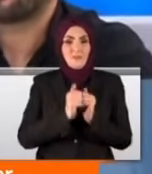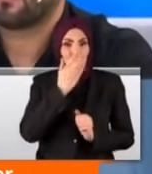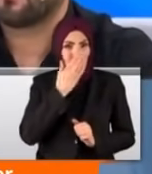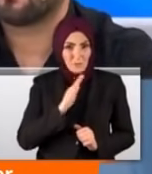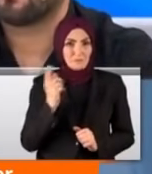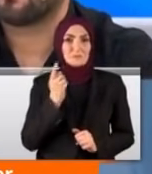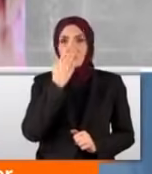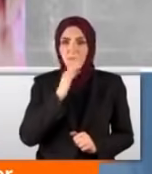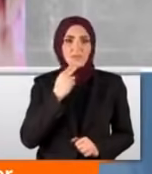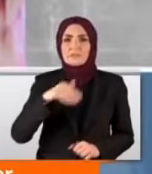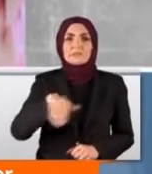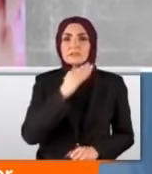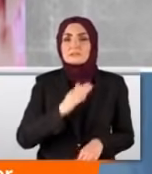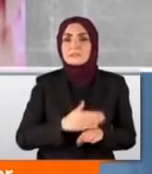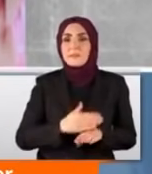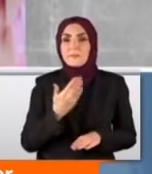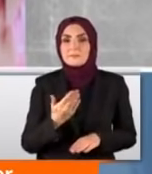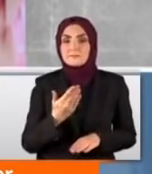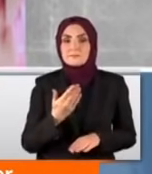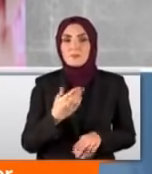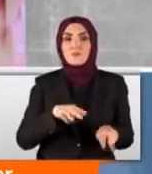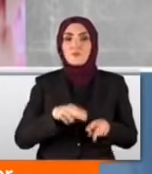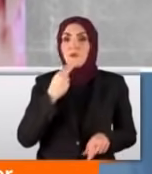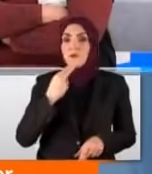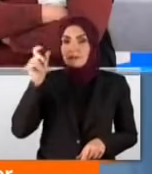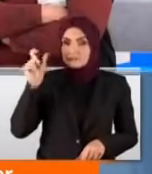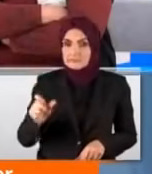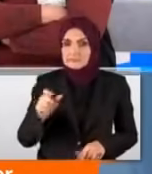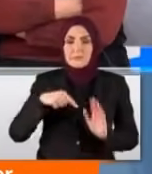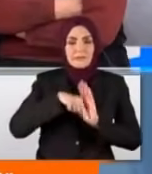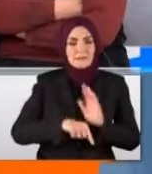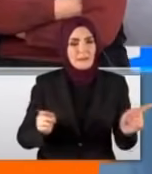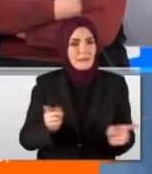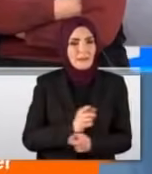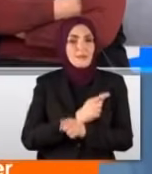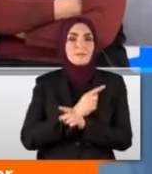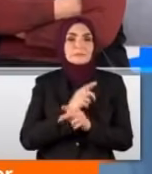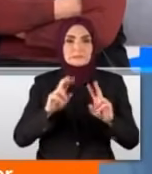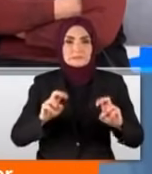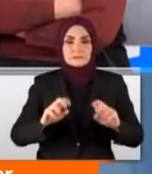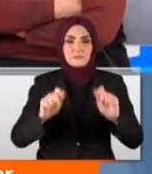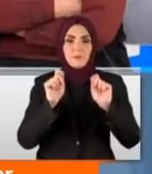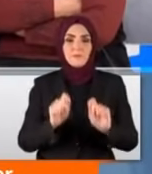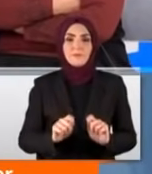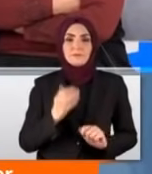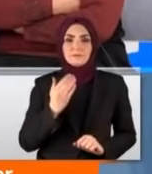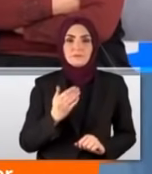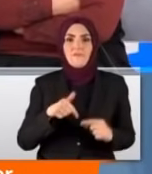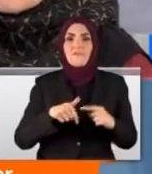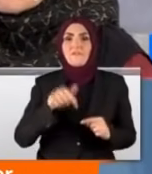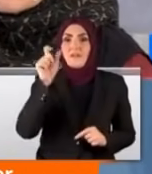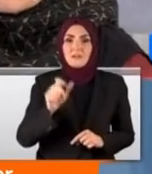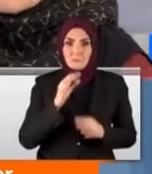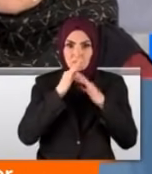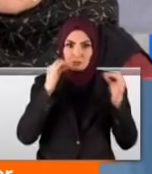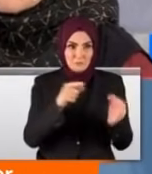kadın niye gidiyor? Bilmiyoruz. Müge Anlı ve ekibi her detayı tek tek araştırdı. Fatma mutlu muydu sizinle böyle bu şekilde yaşamaya? Mutluydu.